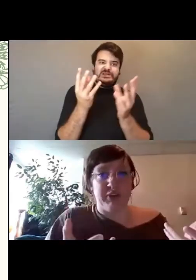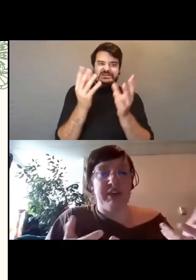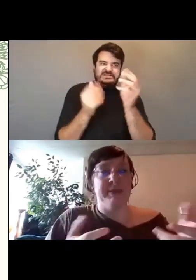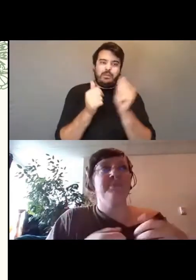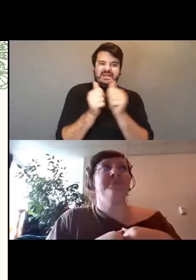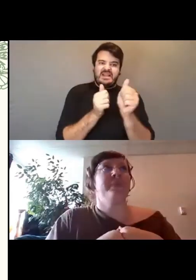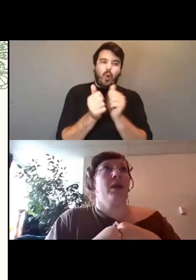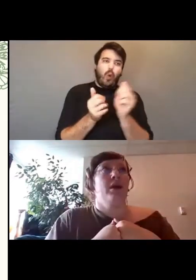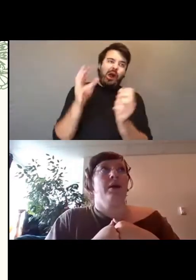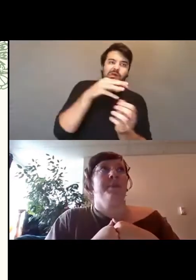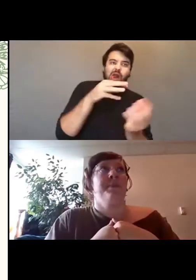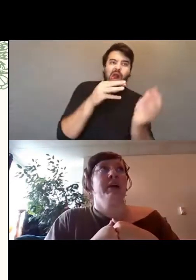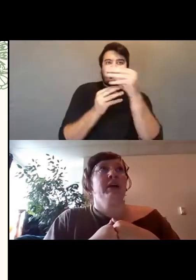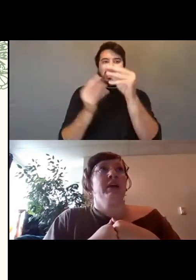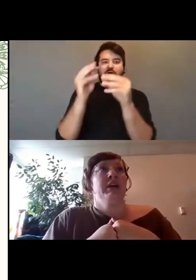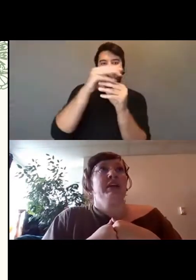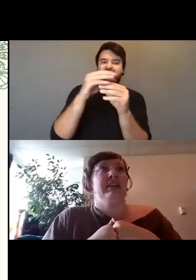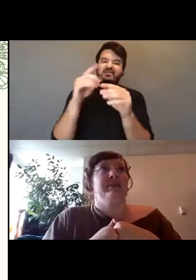vont s'étouffer,